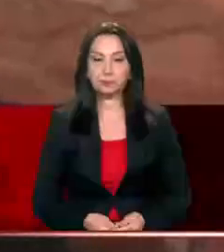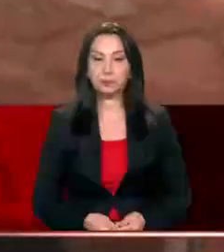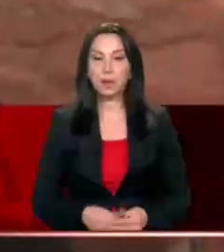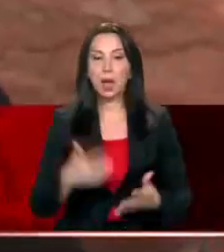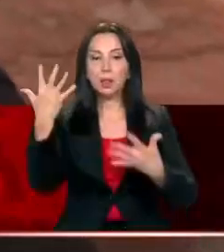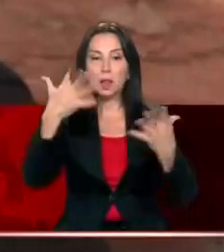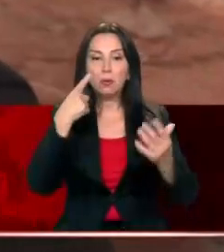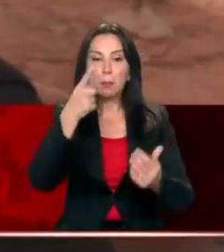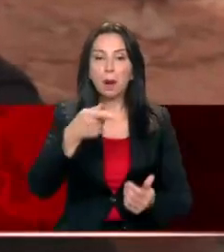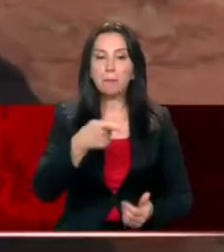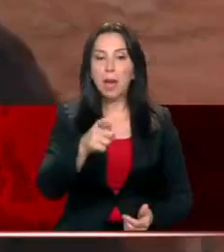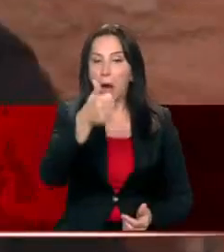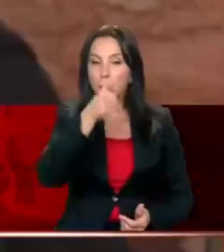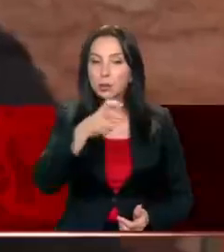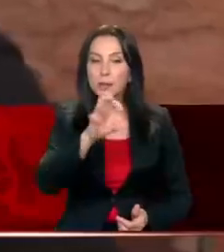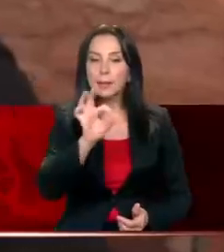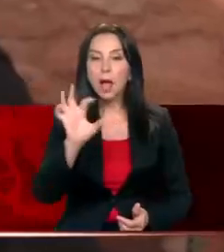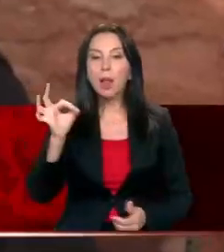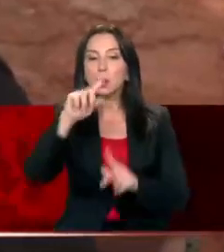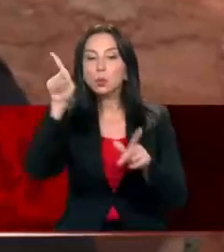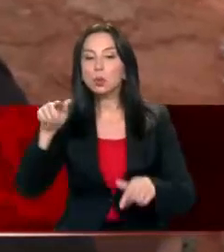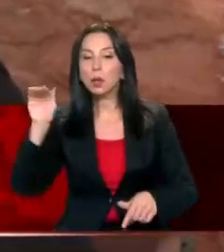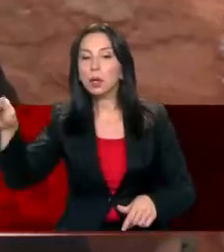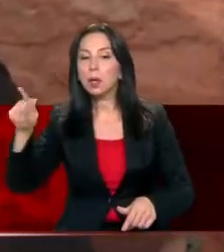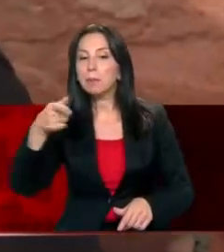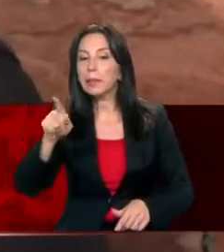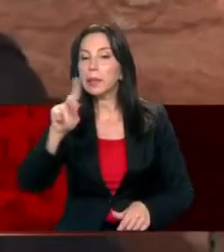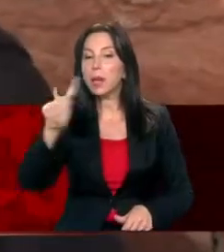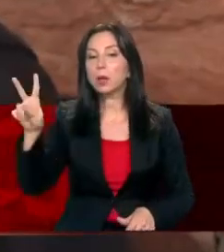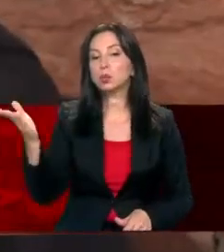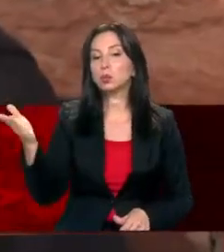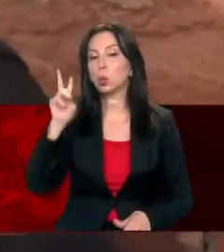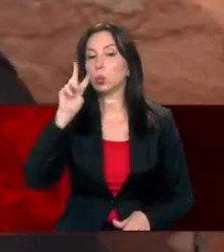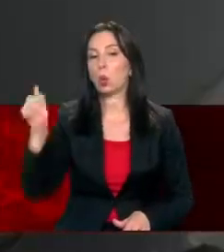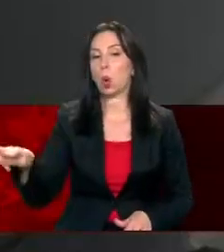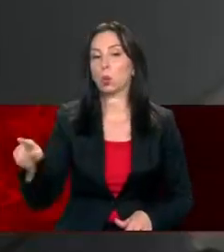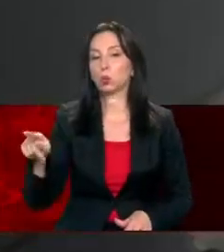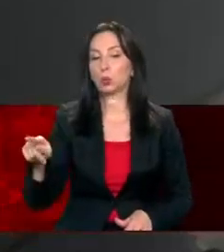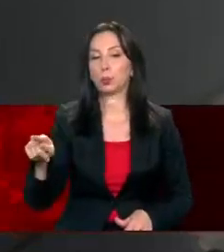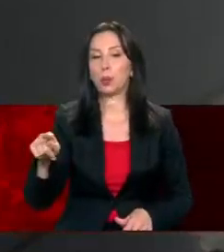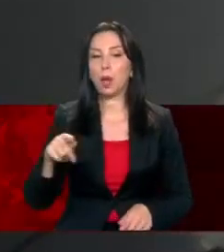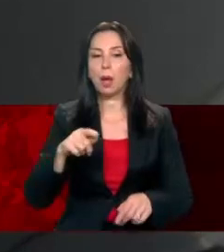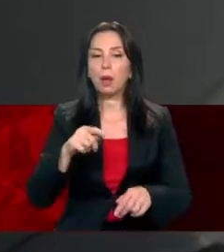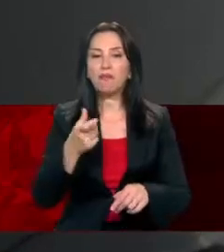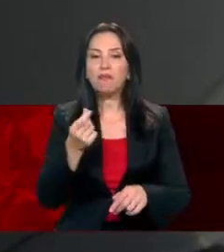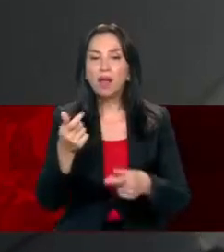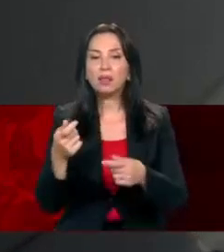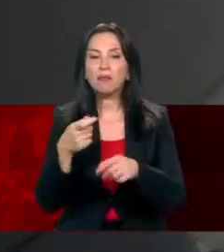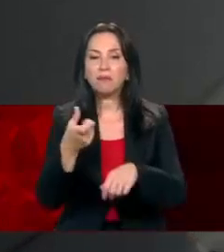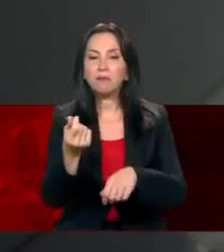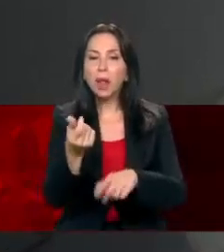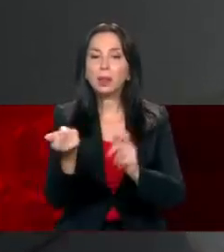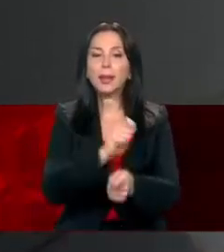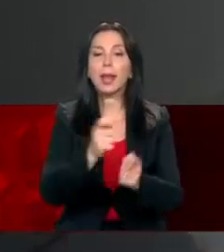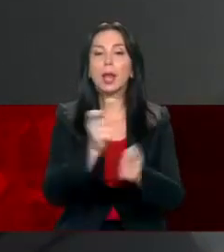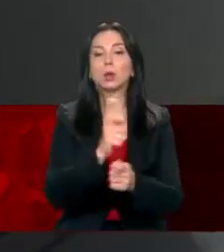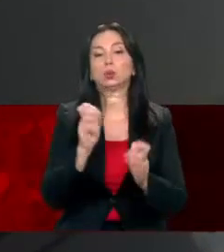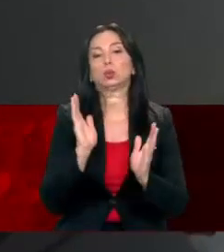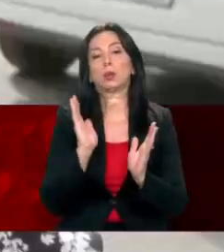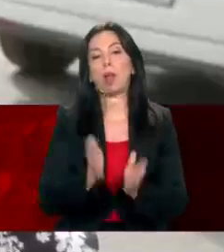Ekrana baktığımda 1680 ise kuyumcuya gittiğim zaman da 1700 küsur fiyat çekiyorlar. Dakika dakika fiyat değişiyor. Ekrana devamlı